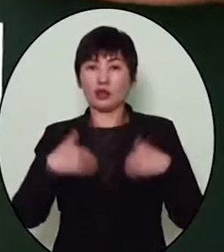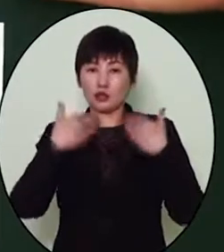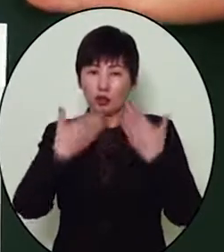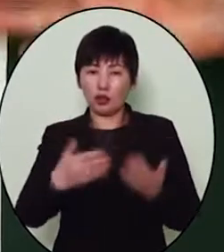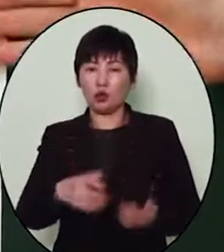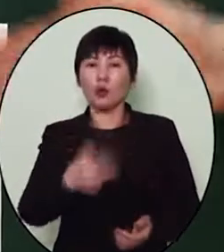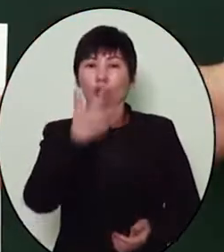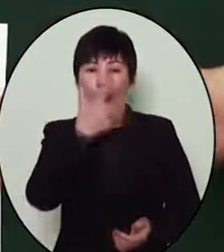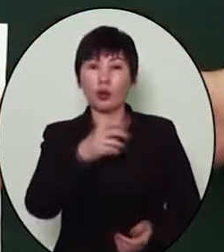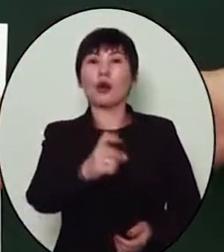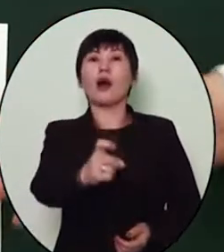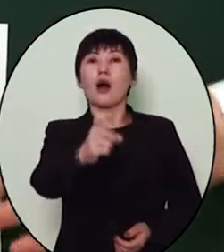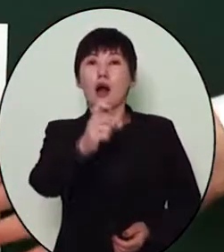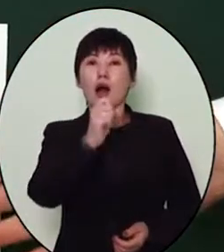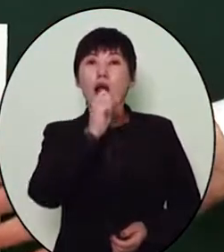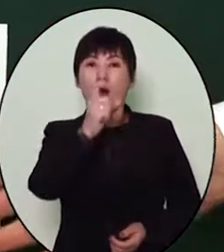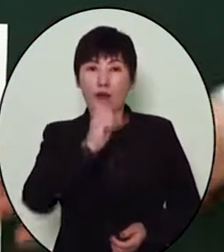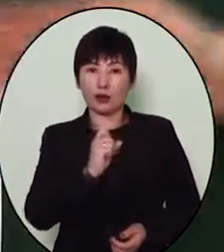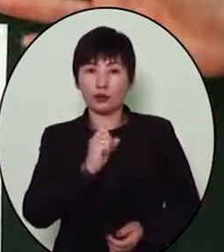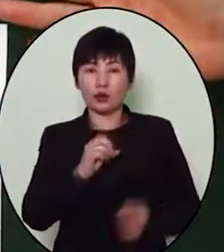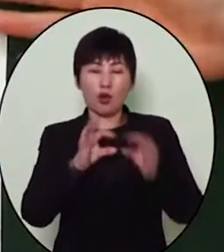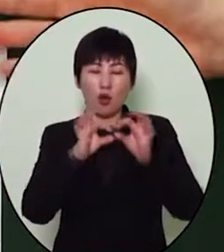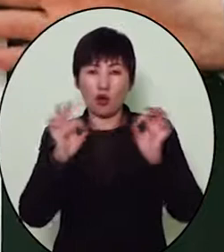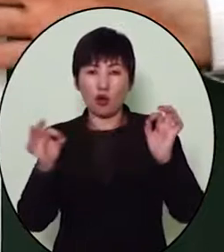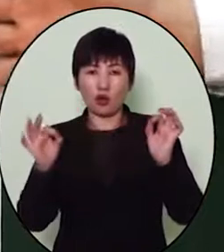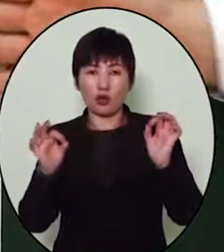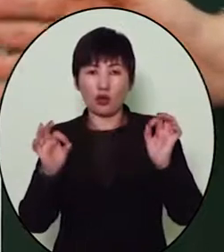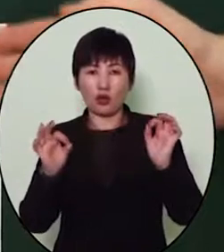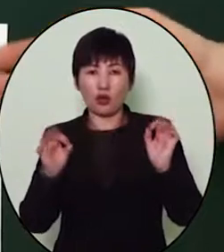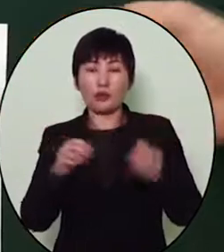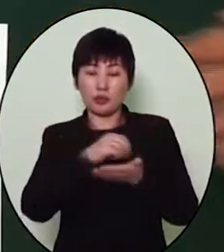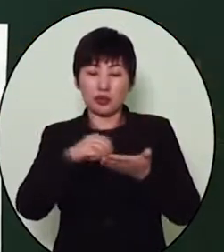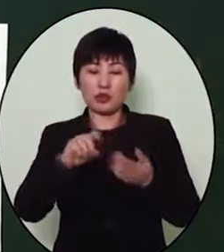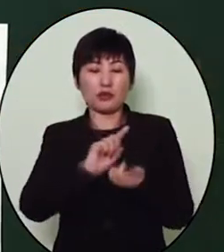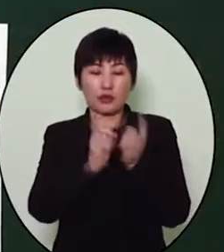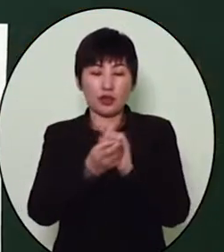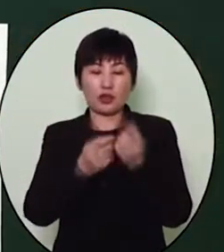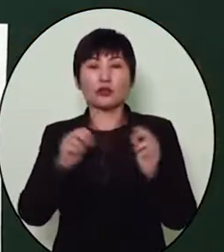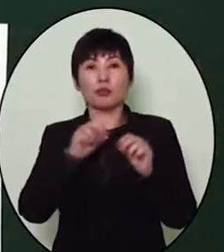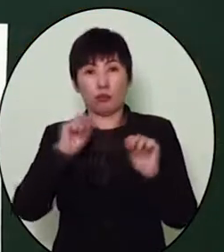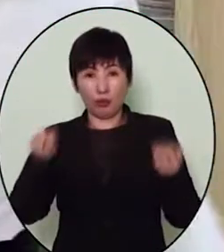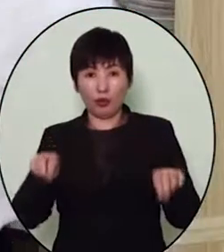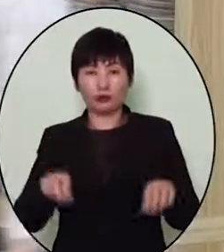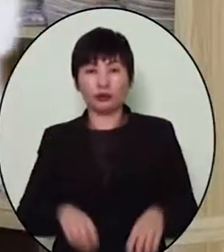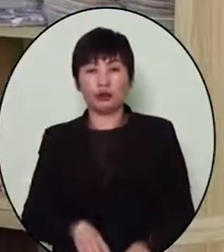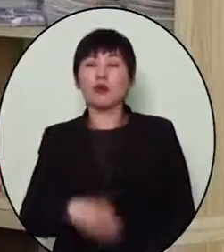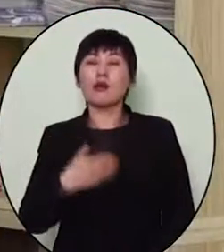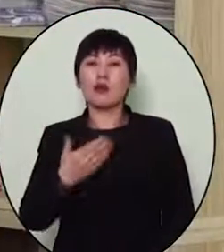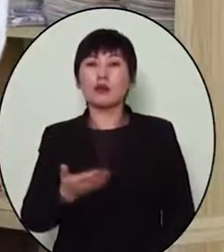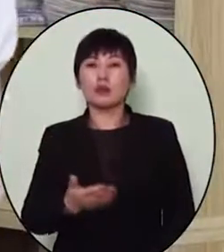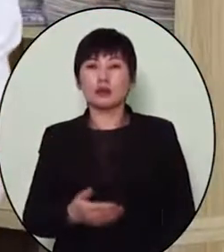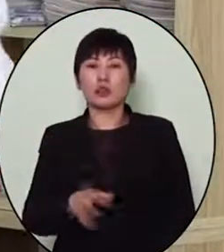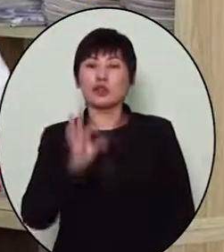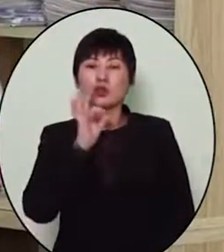Багшийнхан өгсөн гурван хариултнаас үргэлжлүүлээд өөрөөр хариулж бичиж болно.